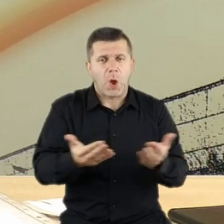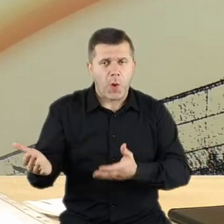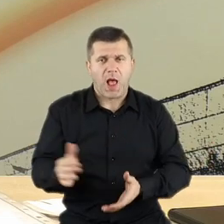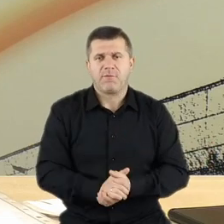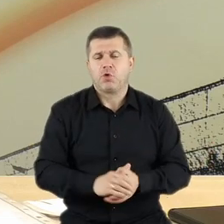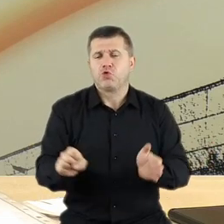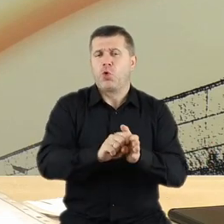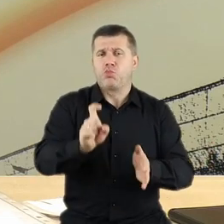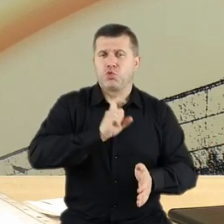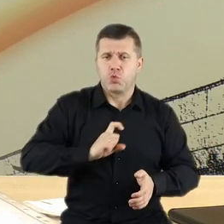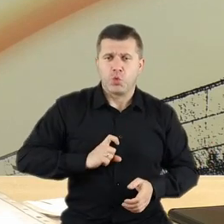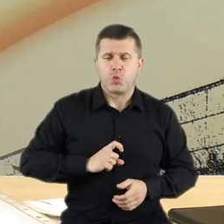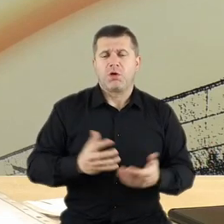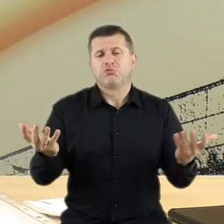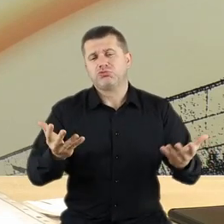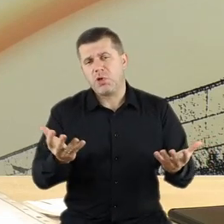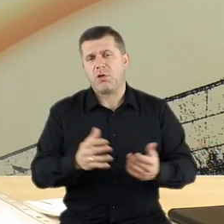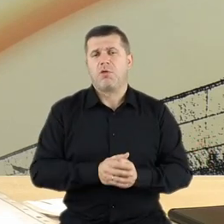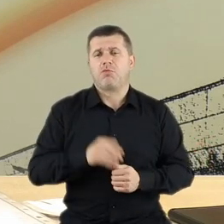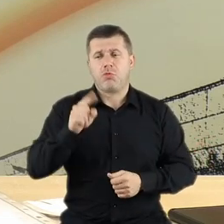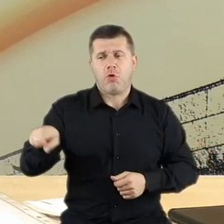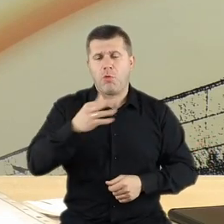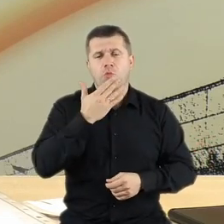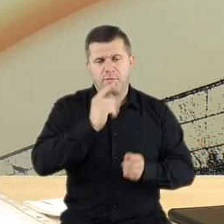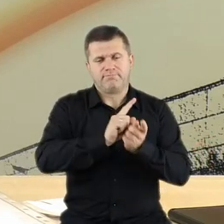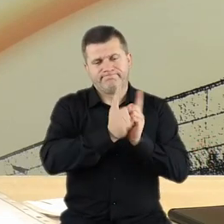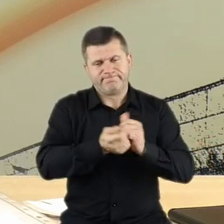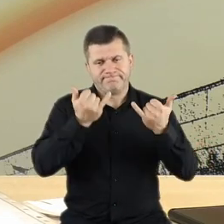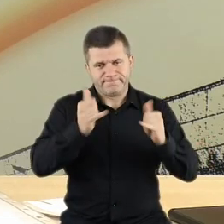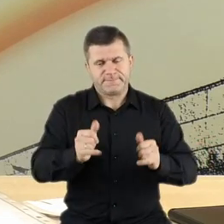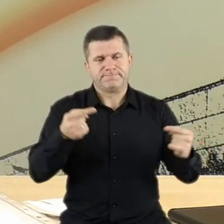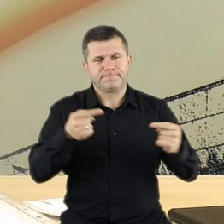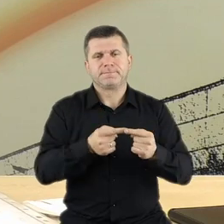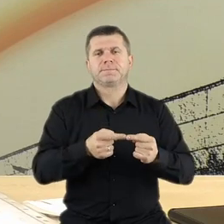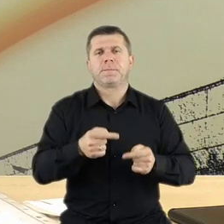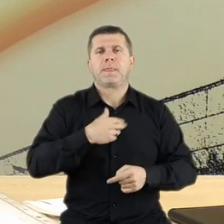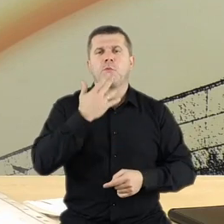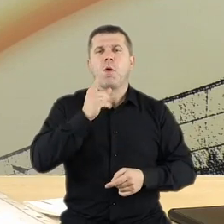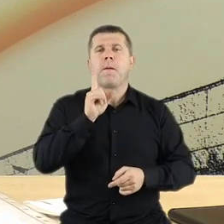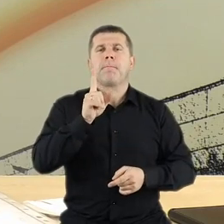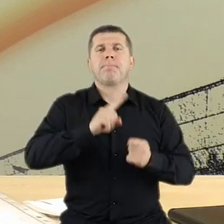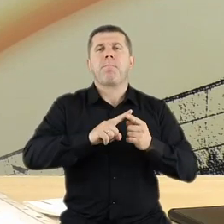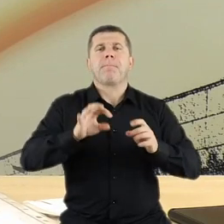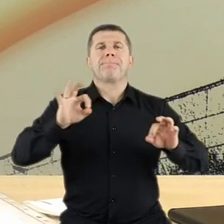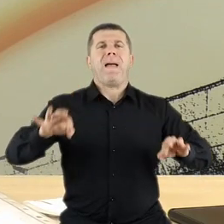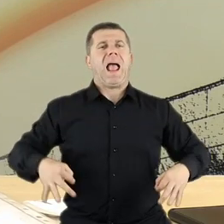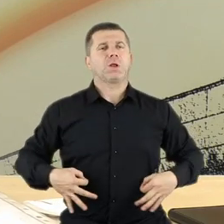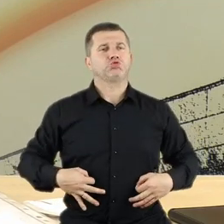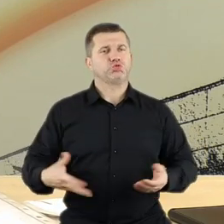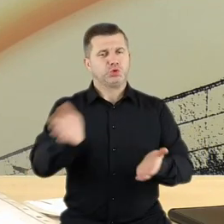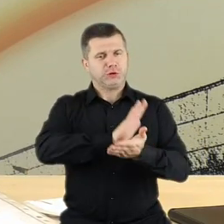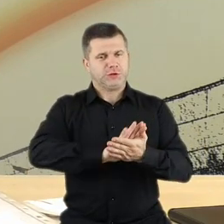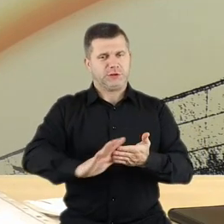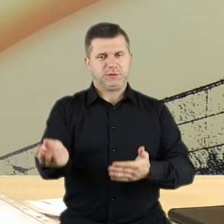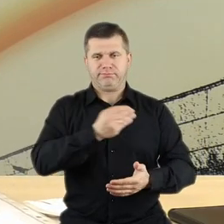biura czy gdzieś no to no to mówili wtedy już tak się mówią nas po pańsku mówili Tak czystym polskim